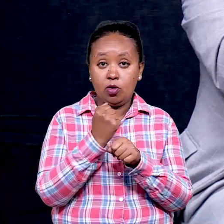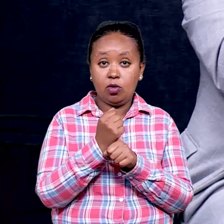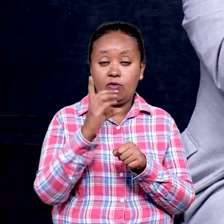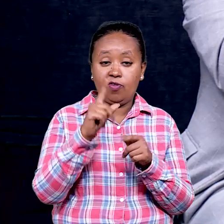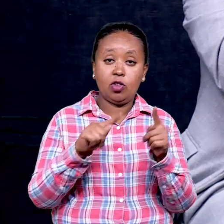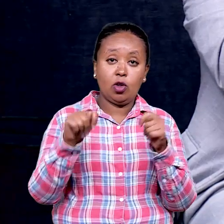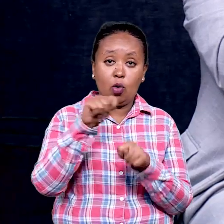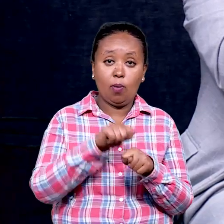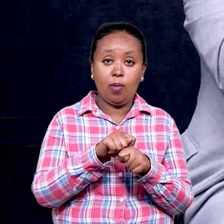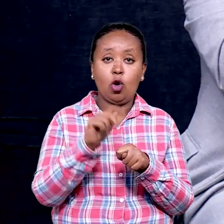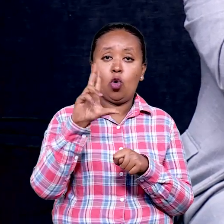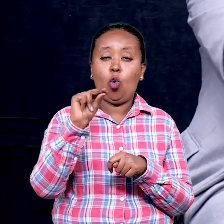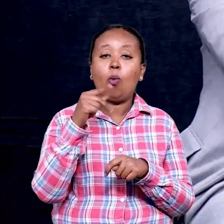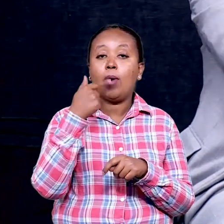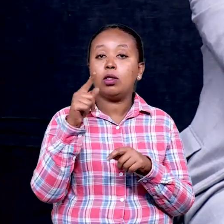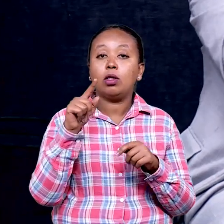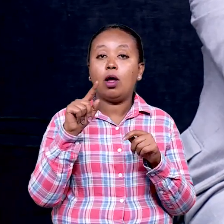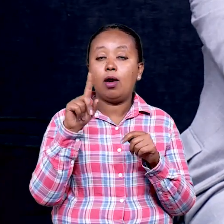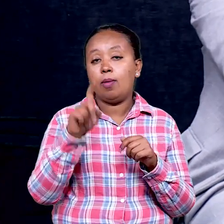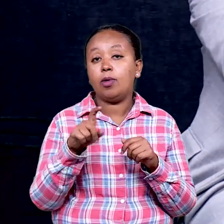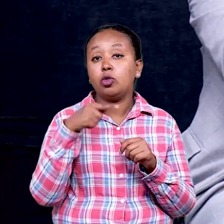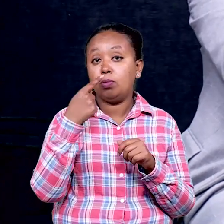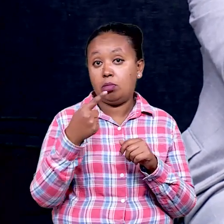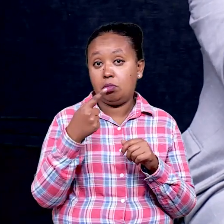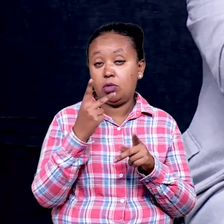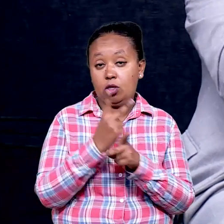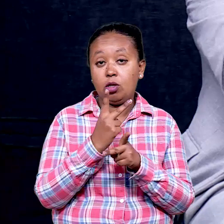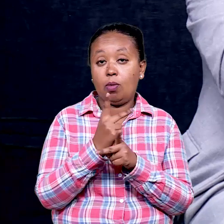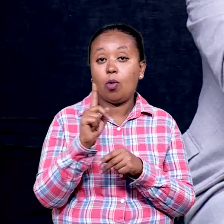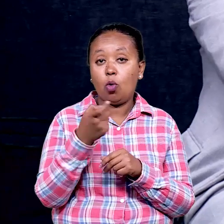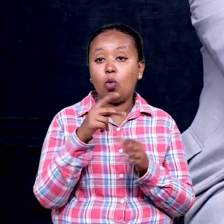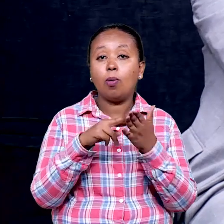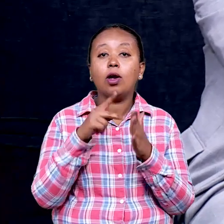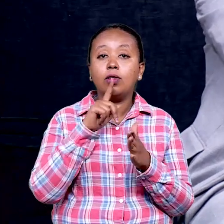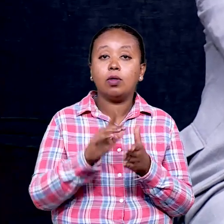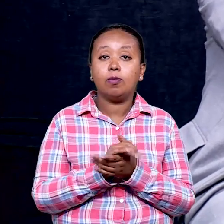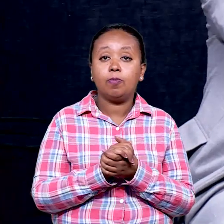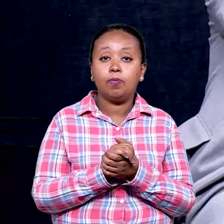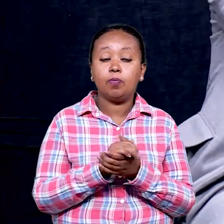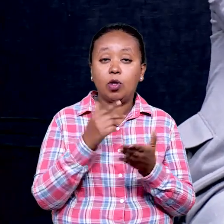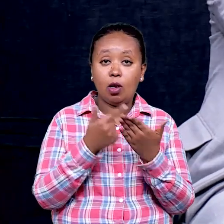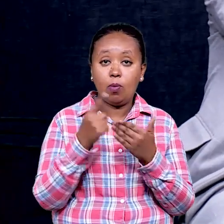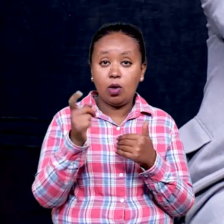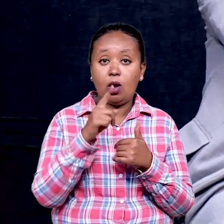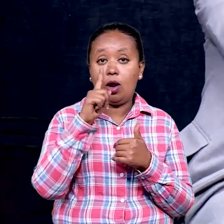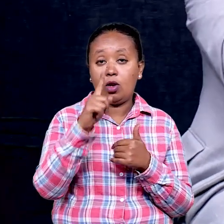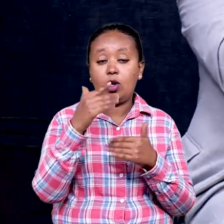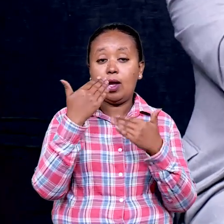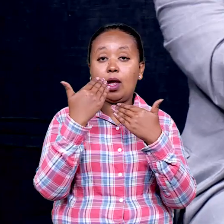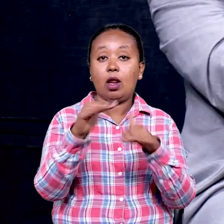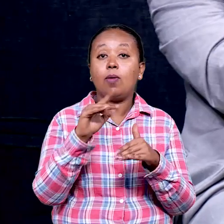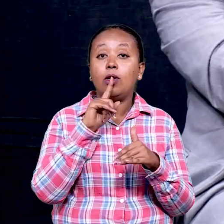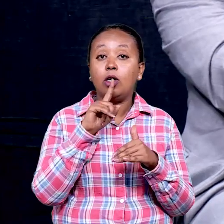ማሻሻል የሚሰሩ የፍትህ ተቋማትም ነው ማለት አለባቸው ይላሉ። አይሉም የሚለው እንደተጠበቀ ሆኖ ማለት ነው። ያም